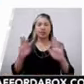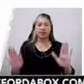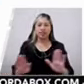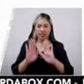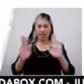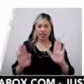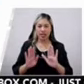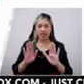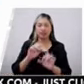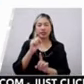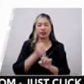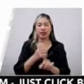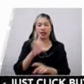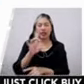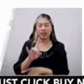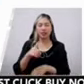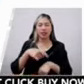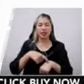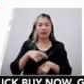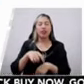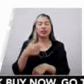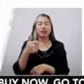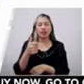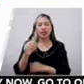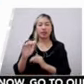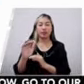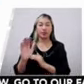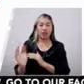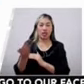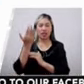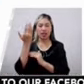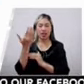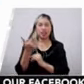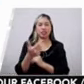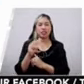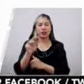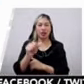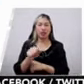10:05 a.m. sa GMA, simulcast sa Heart of Asia.